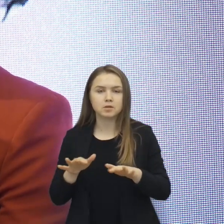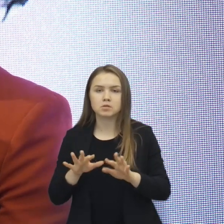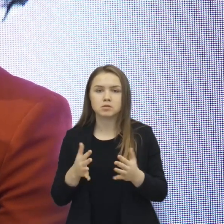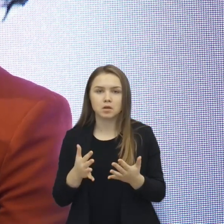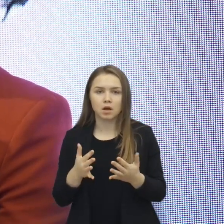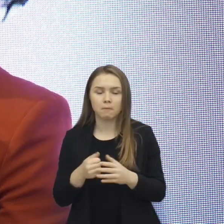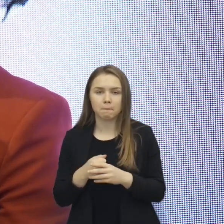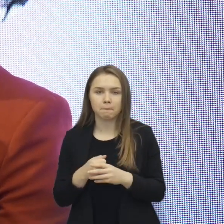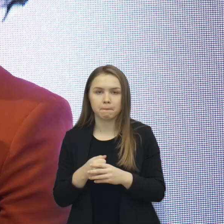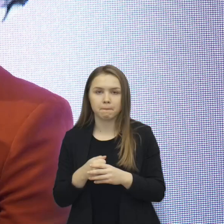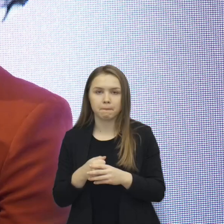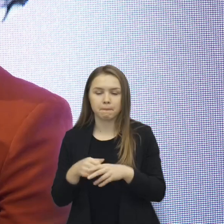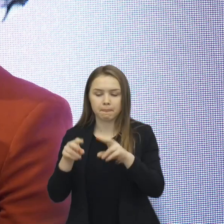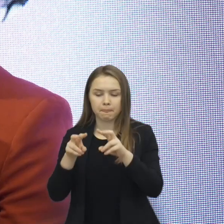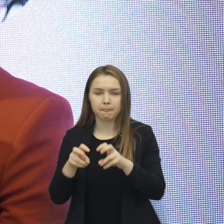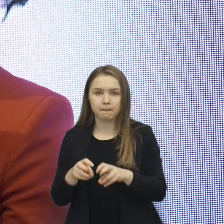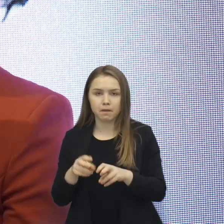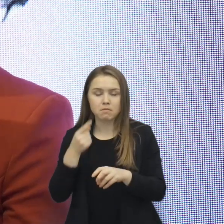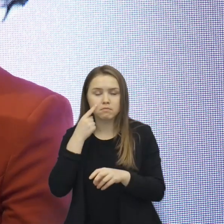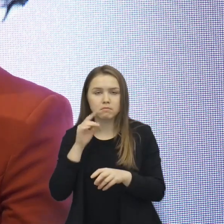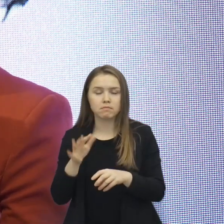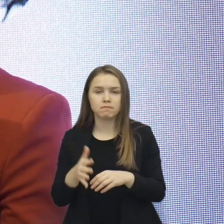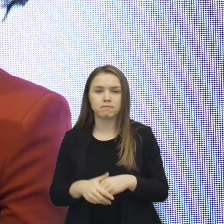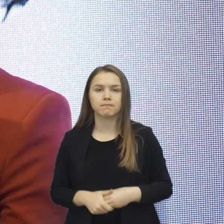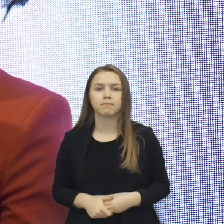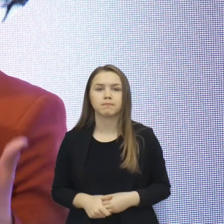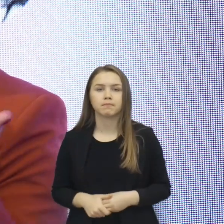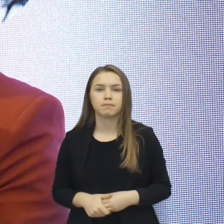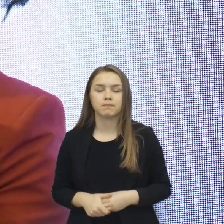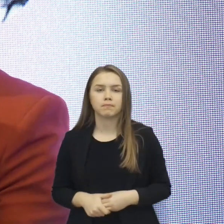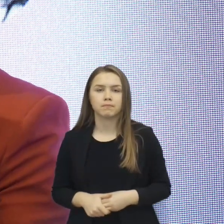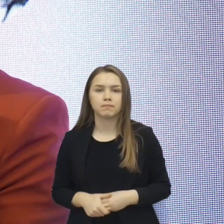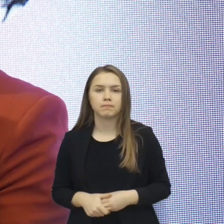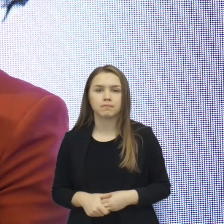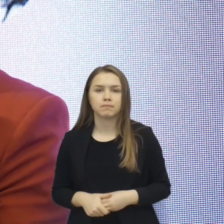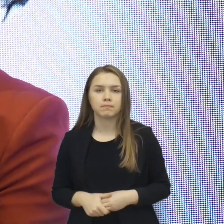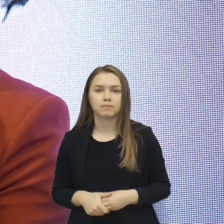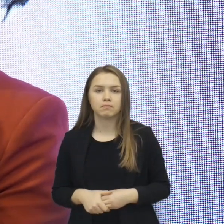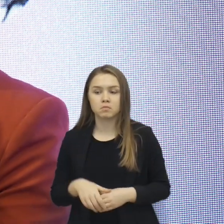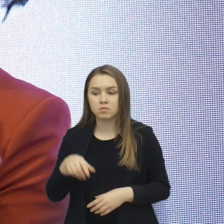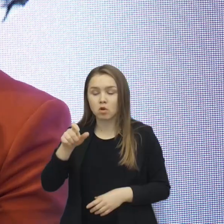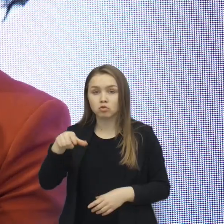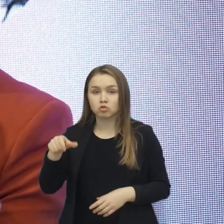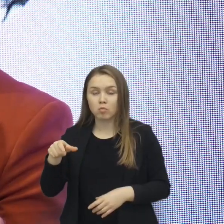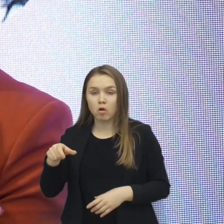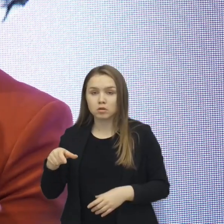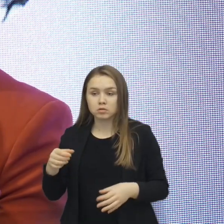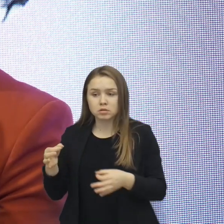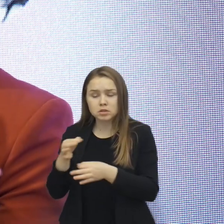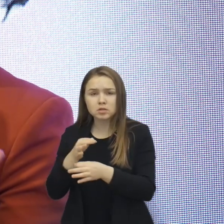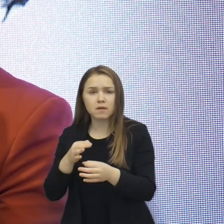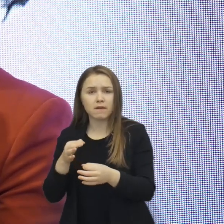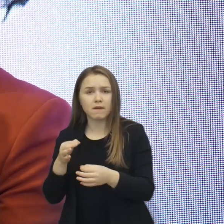tyrimą, tai dėja, bet reikia pasakyti, kad tai, ką kalba tiesiogiai žmonės, atsispindi ir visuomenės